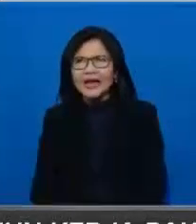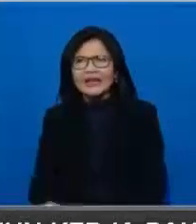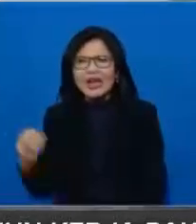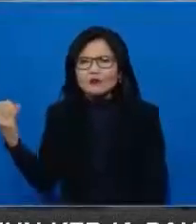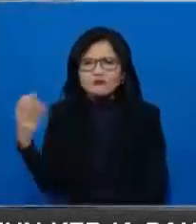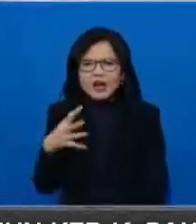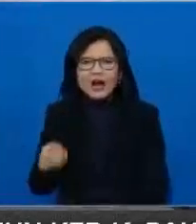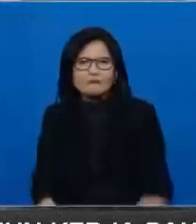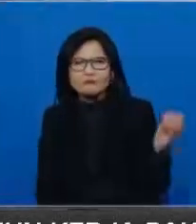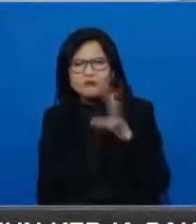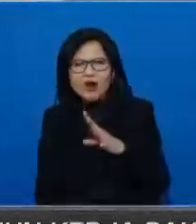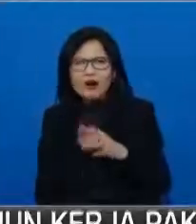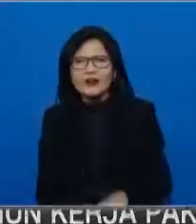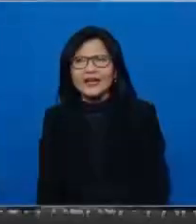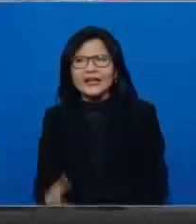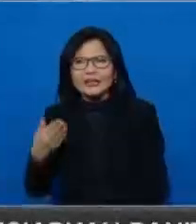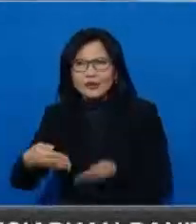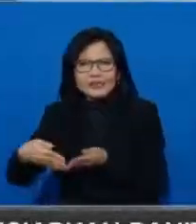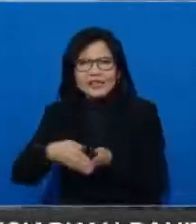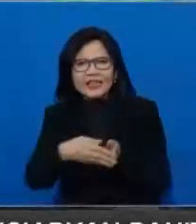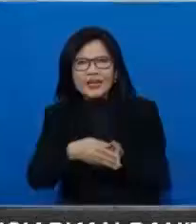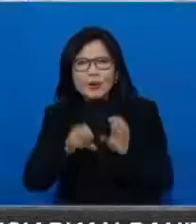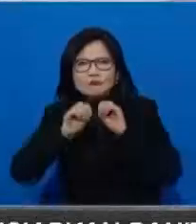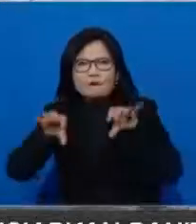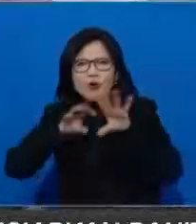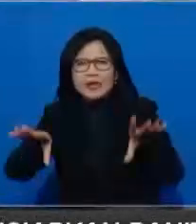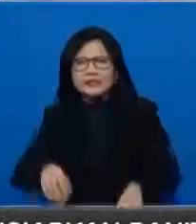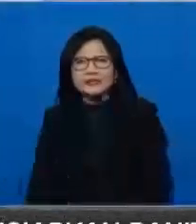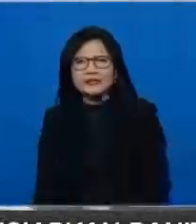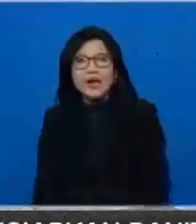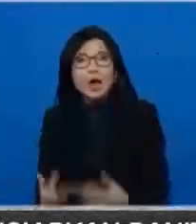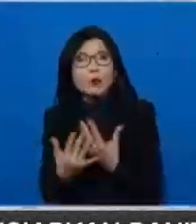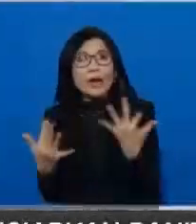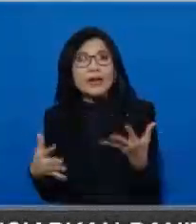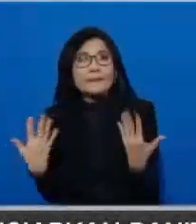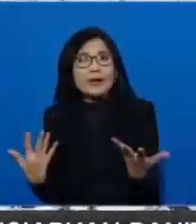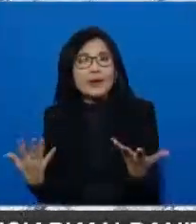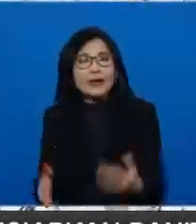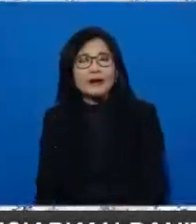serang gagasan dan juga strategi provokasi. Lalu apa kata warga?